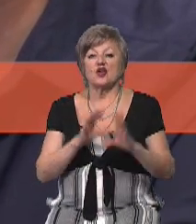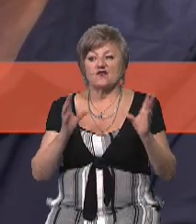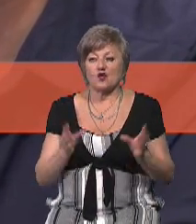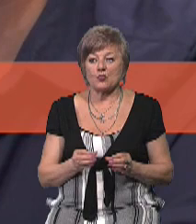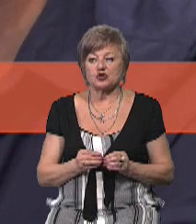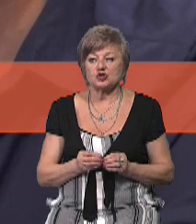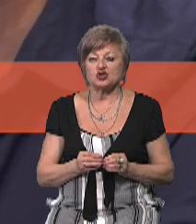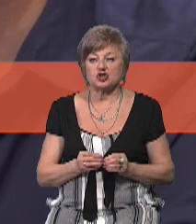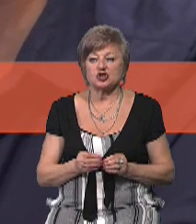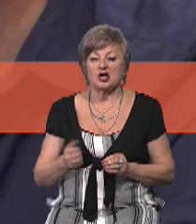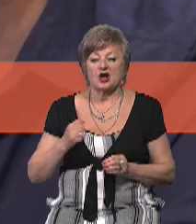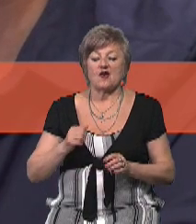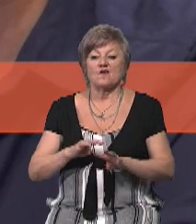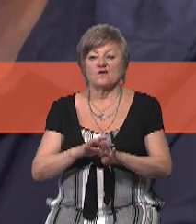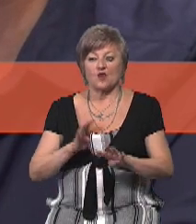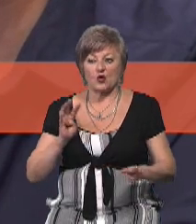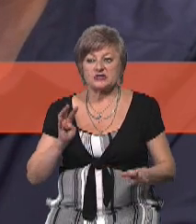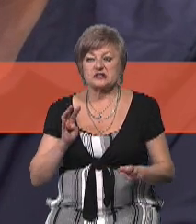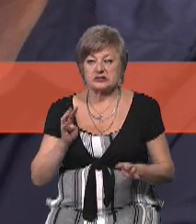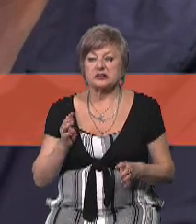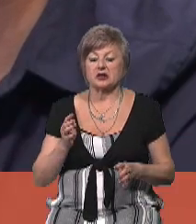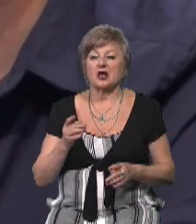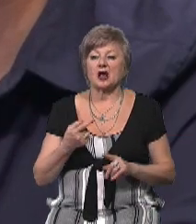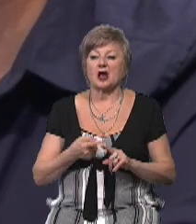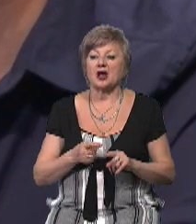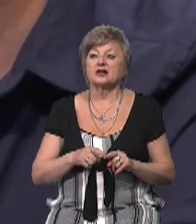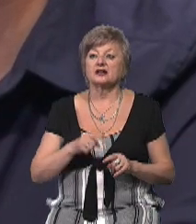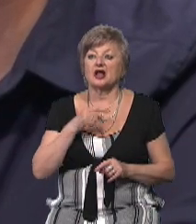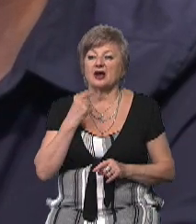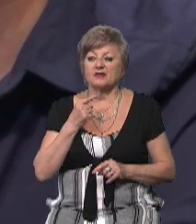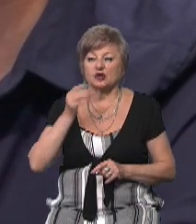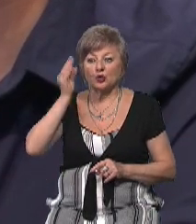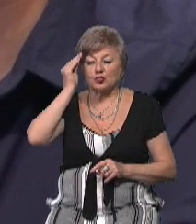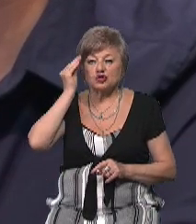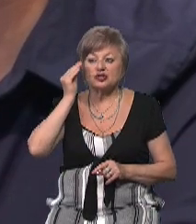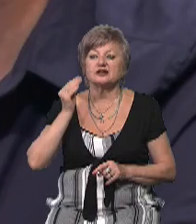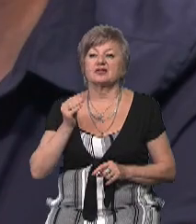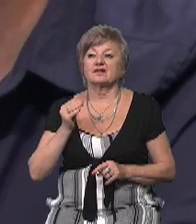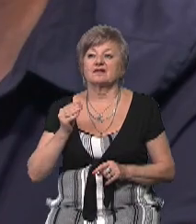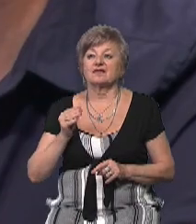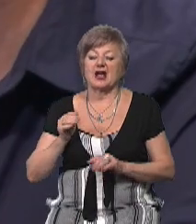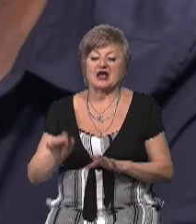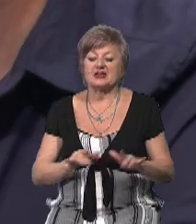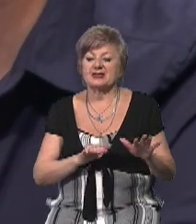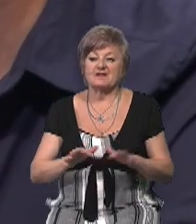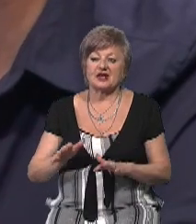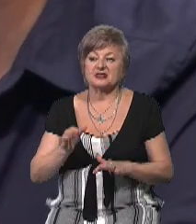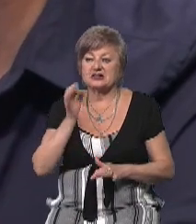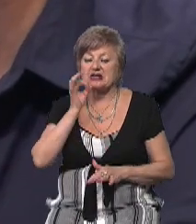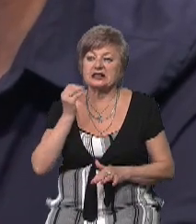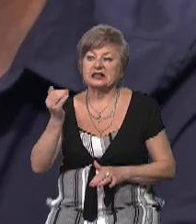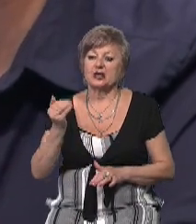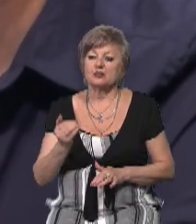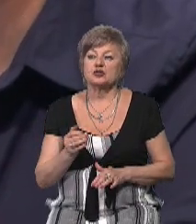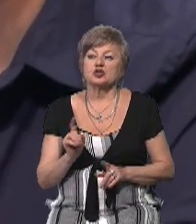замінили військами сателітів, а це говорить, враховуючи тактику Рейху, про те, що